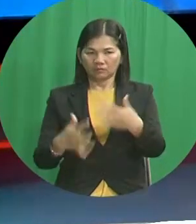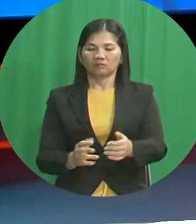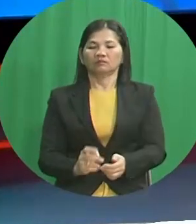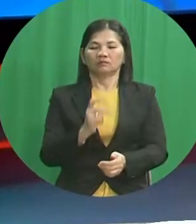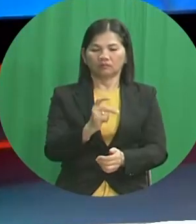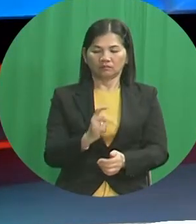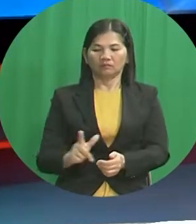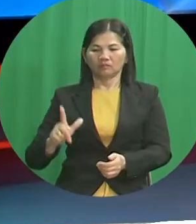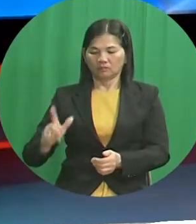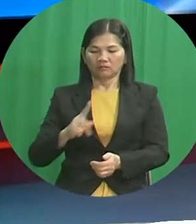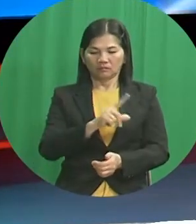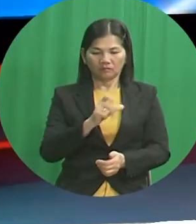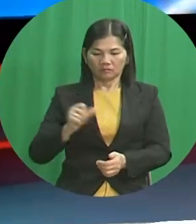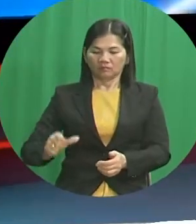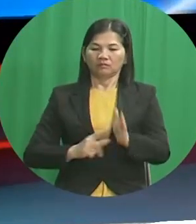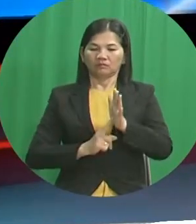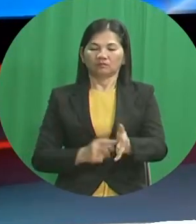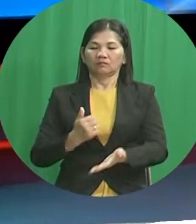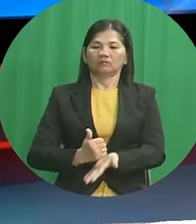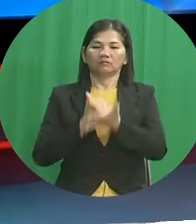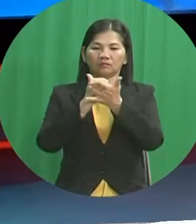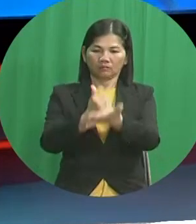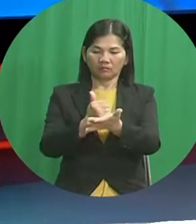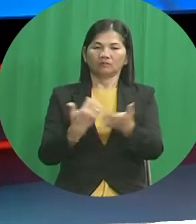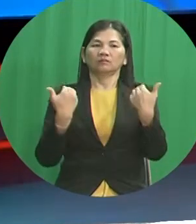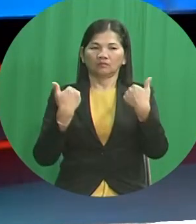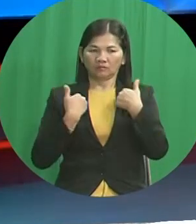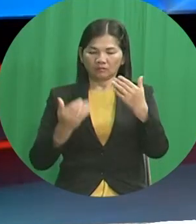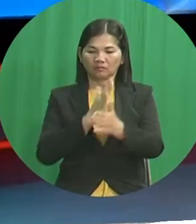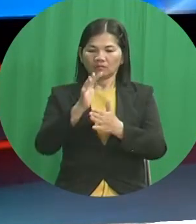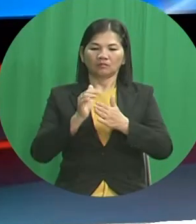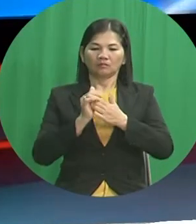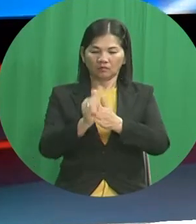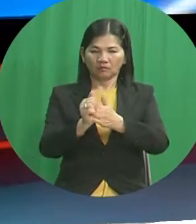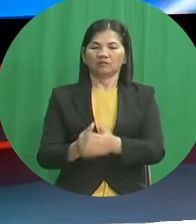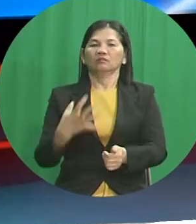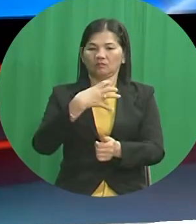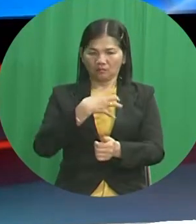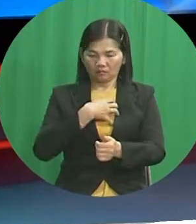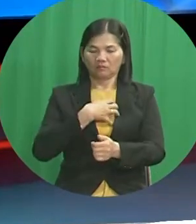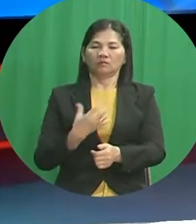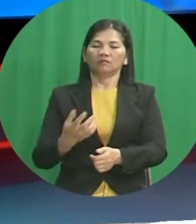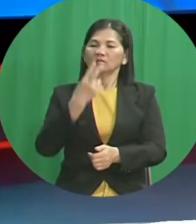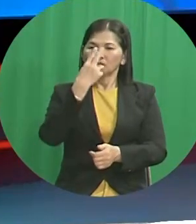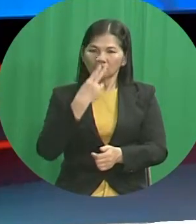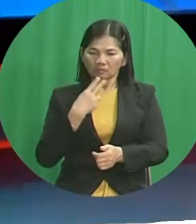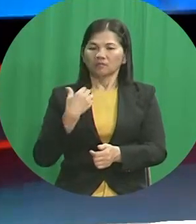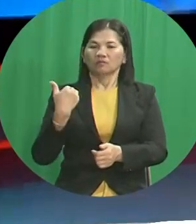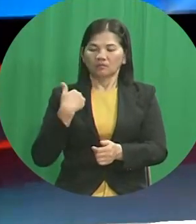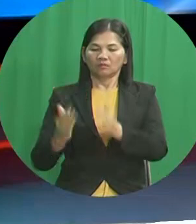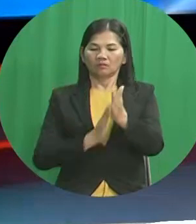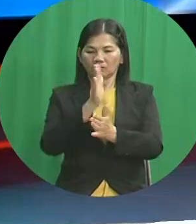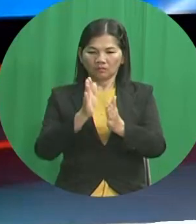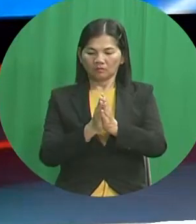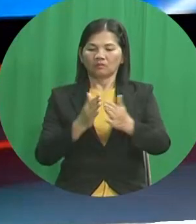ណារាប់រយនាក់គឺបានបង្ហាញពីការគាំទ្ររបស់ពួកគេចំពោះរដ្ឋាភិបាលដែលពួកគេកាលពីថ្ងៃអាទិត្យគណៈដែរប្រទេ